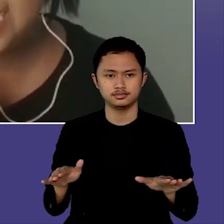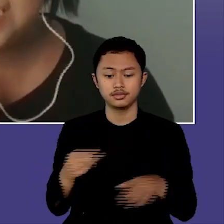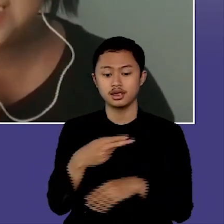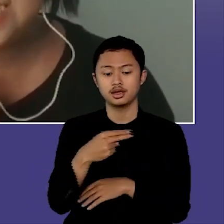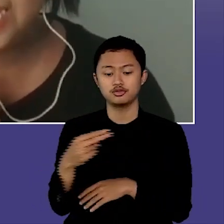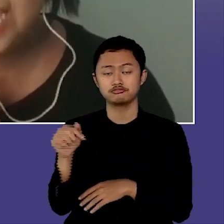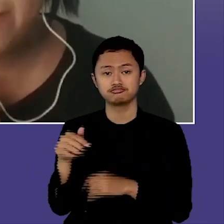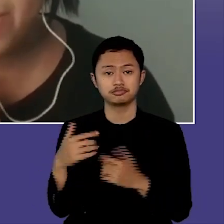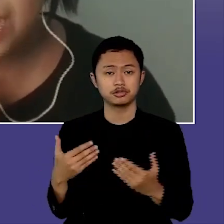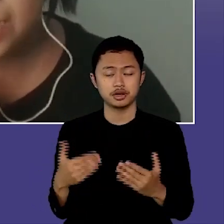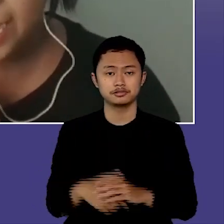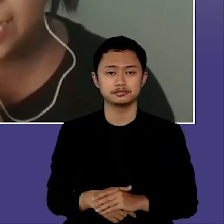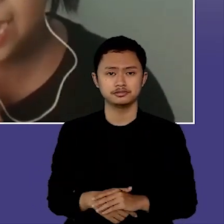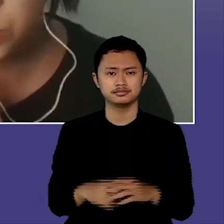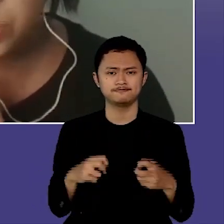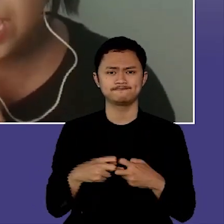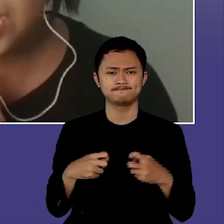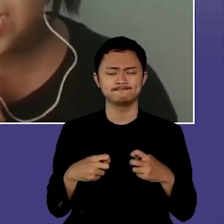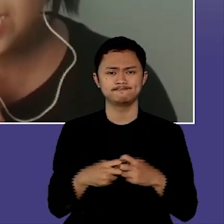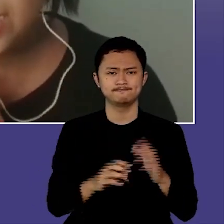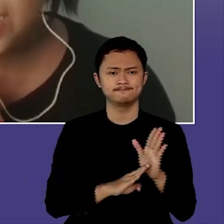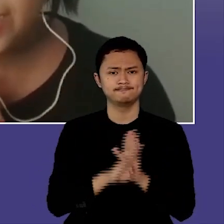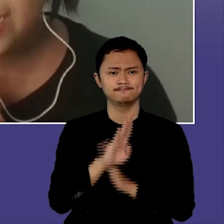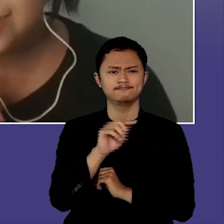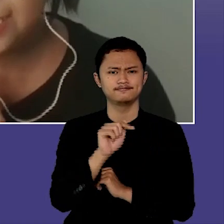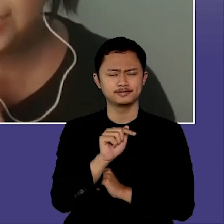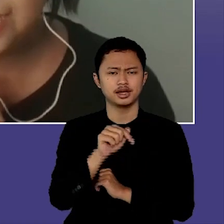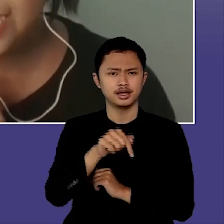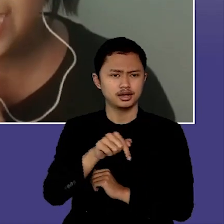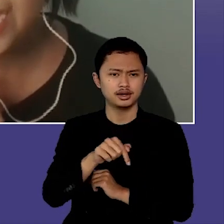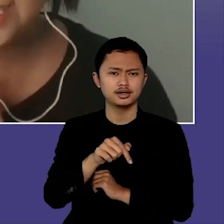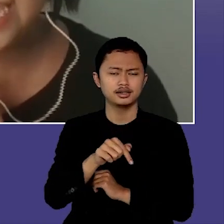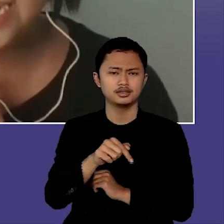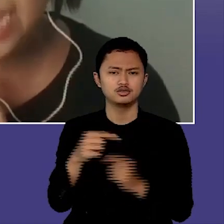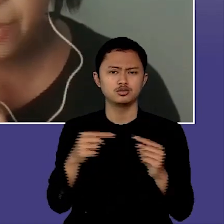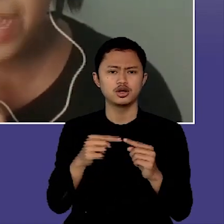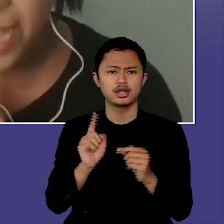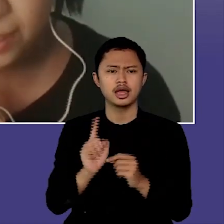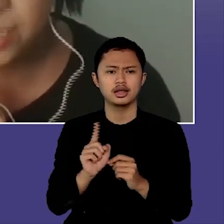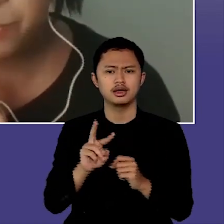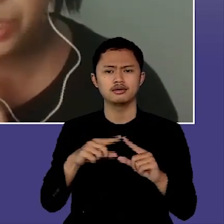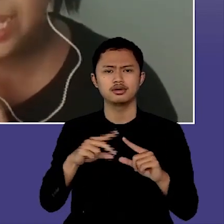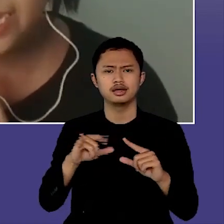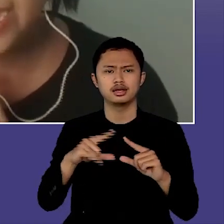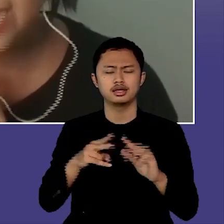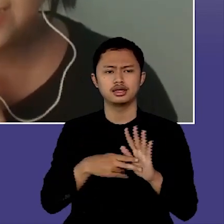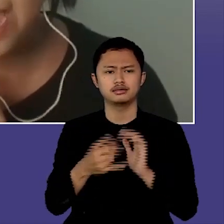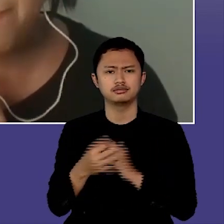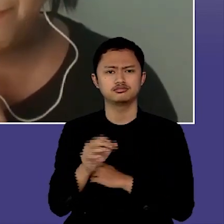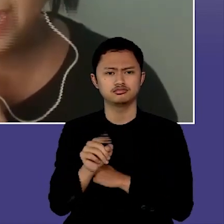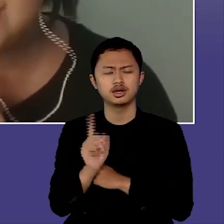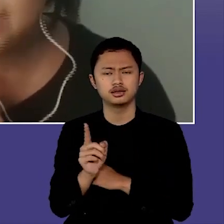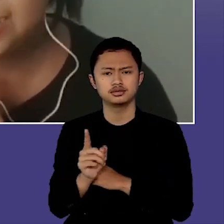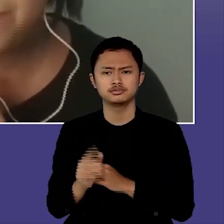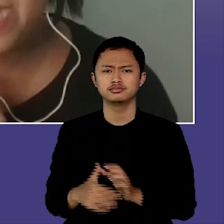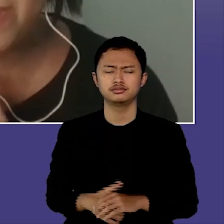untuk Indonesia ini sendiri apakah kenaikan kasus yang saat ini terjadi ada kaitanya dengan varian tersebut dan